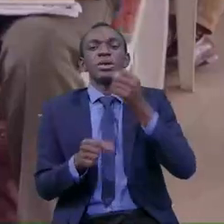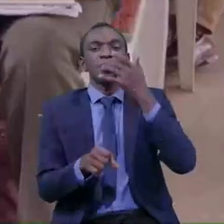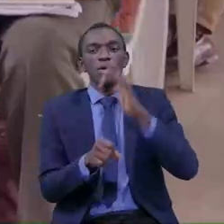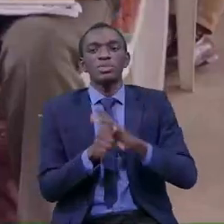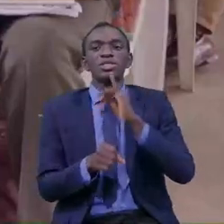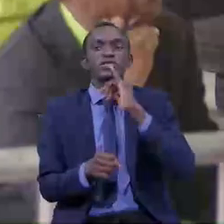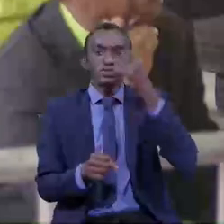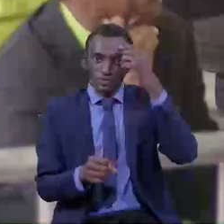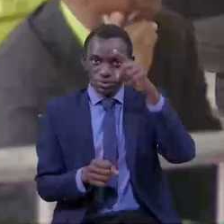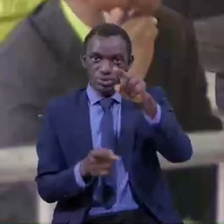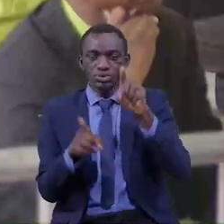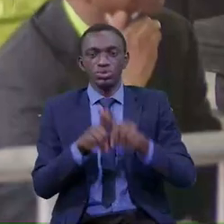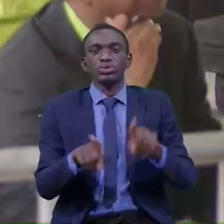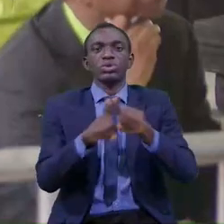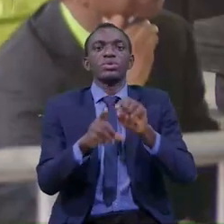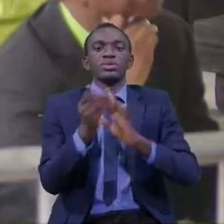dit la promesse est pour toi.